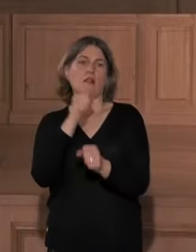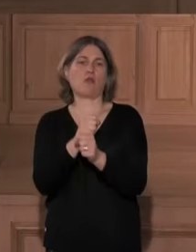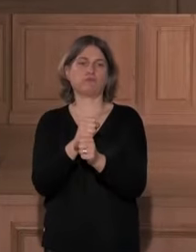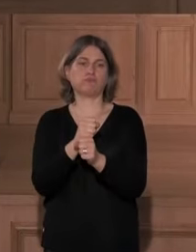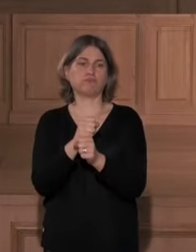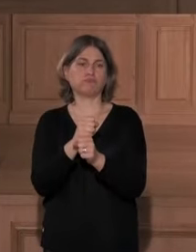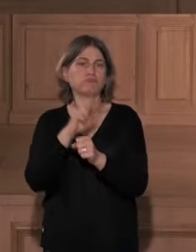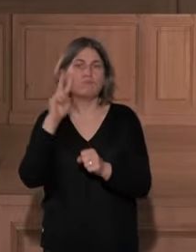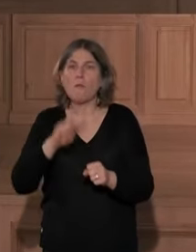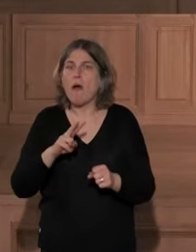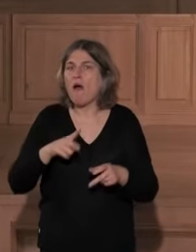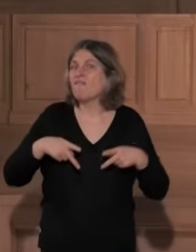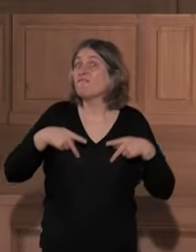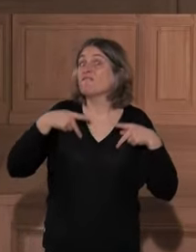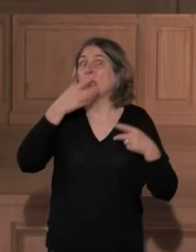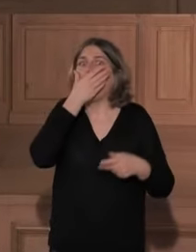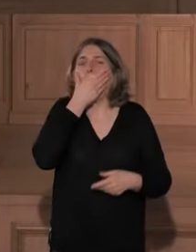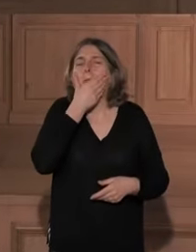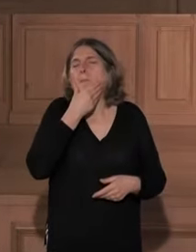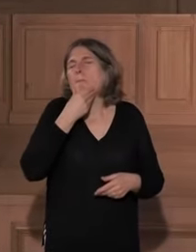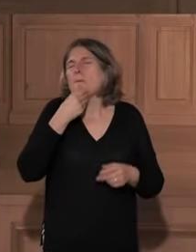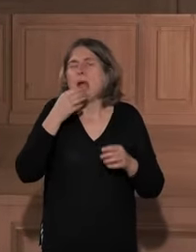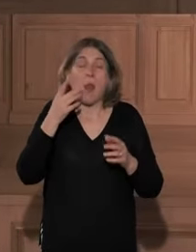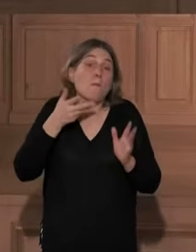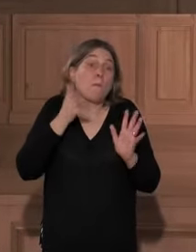très belle. Peut-être trop belle.